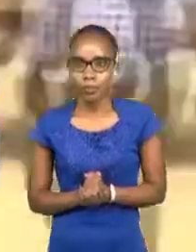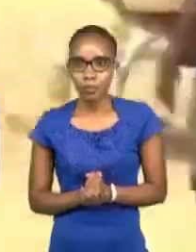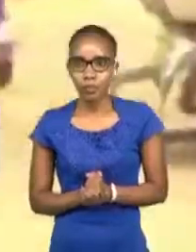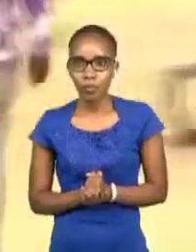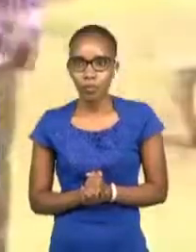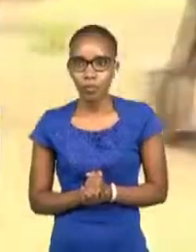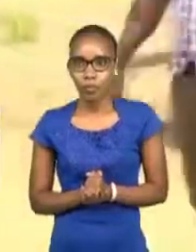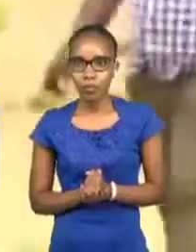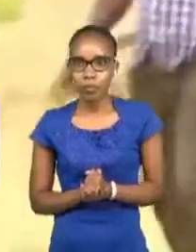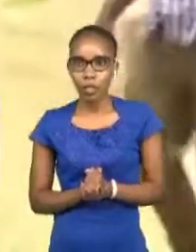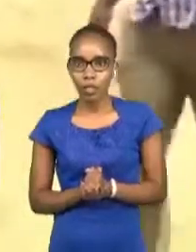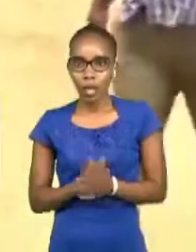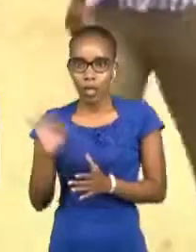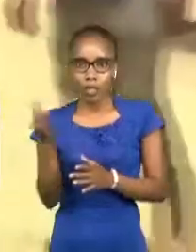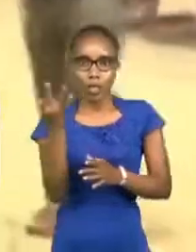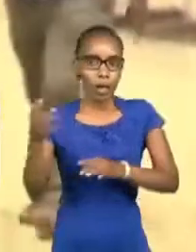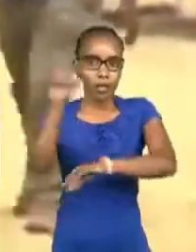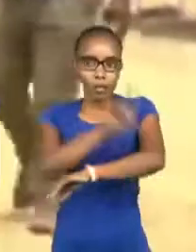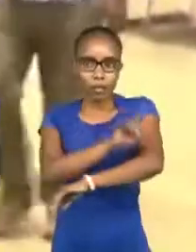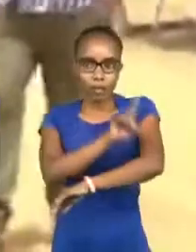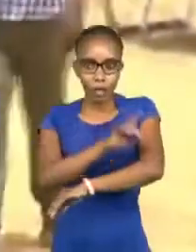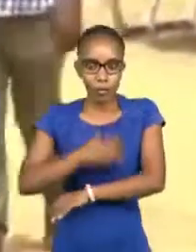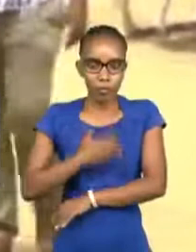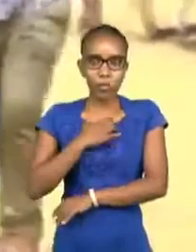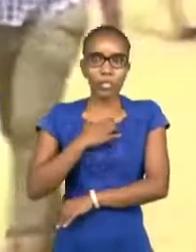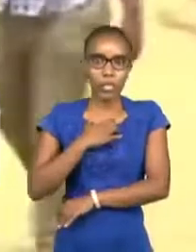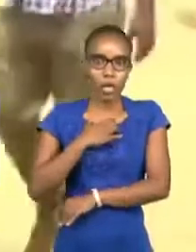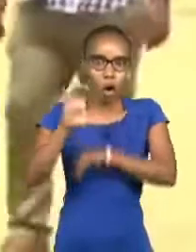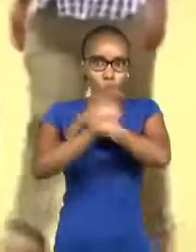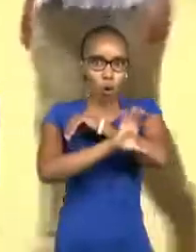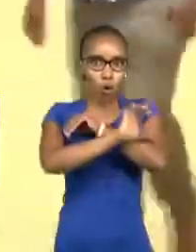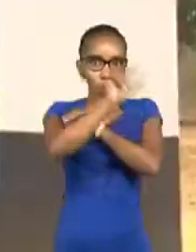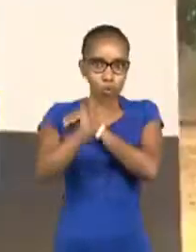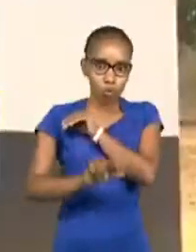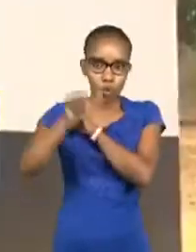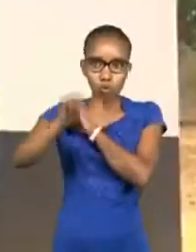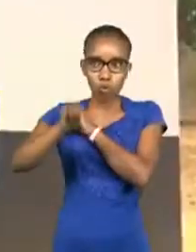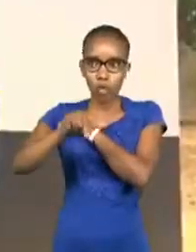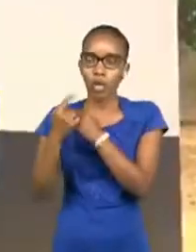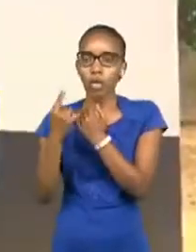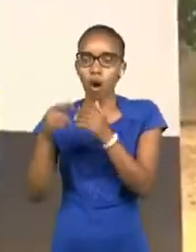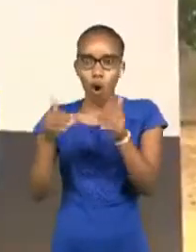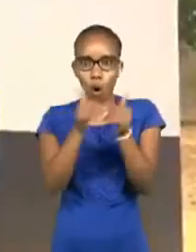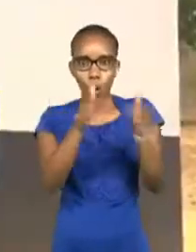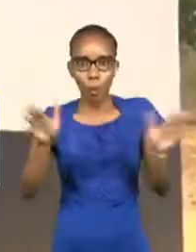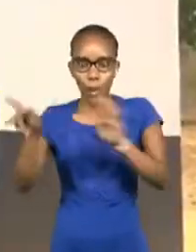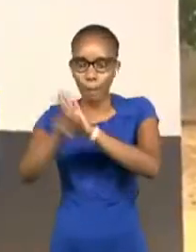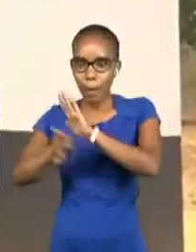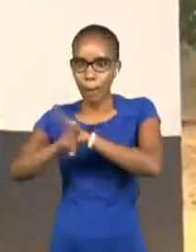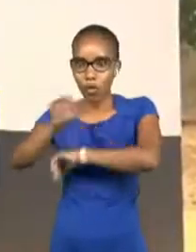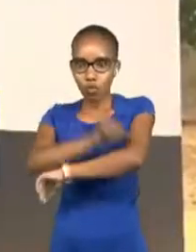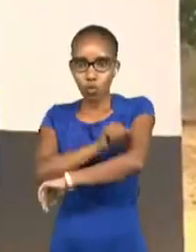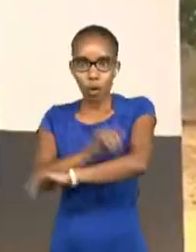The three of his official Tour and Coast region ODM leader Raila Odinga today officially opened Sanglaweni Primary School in Ganze, Kilifi